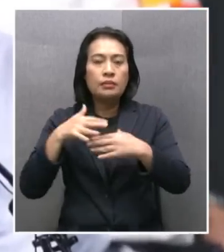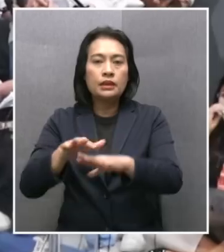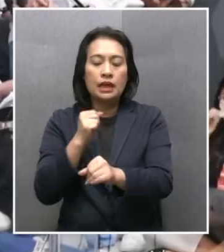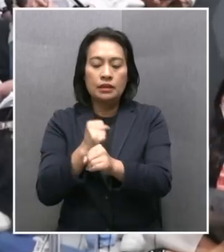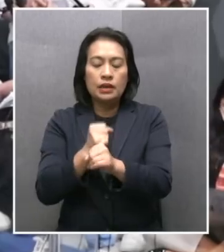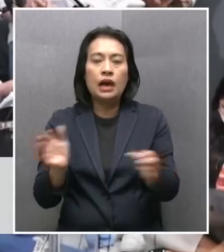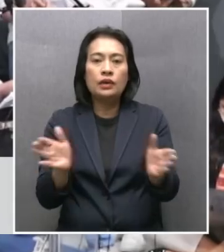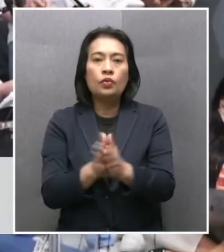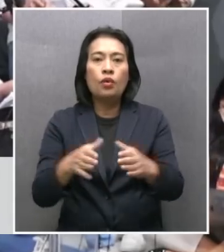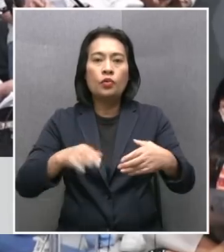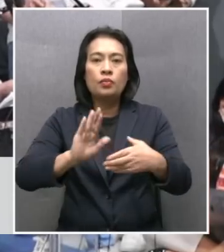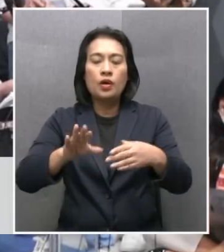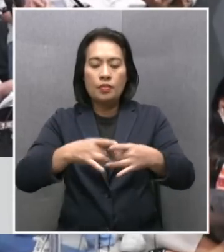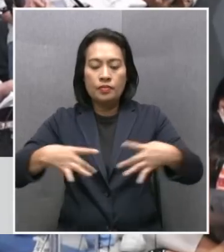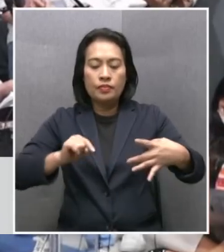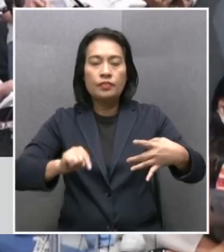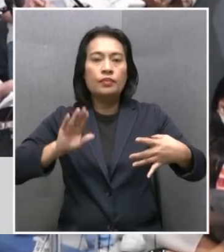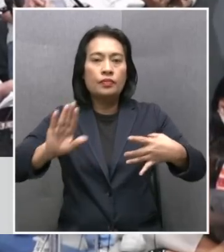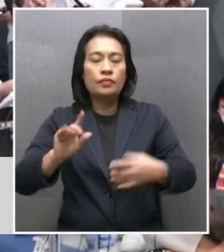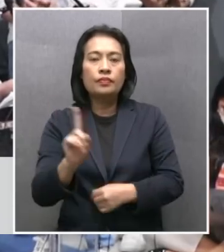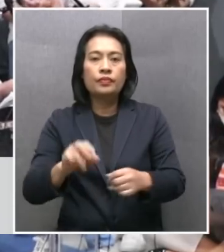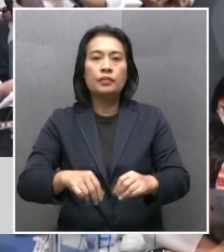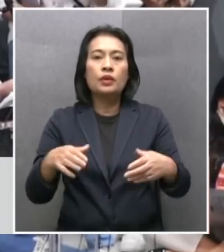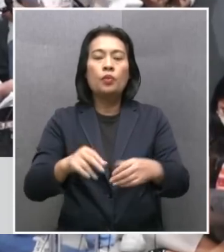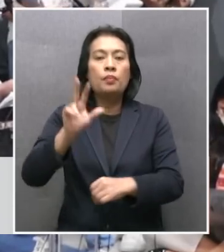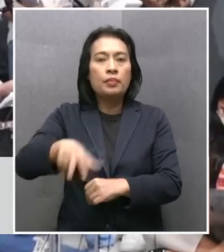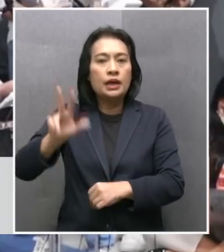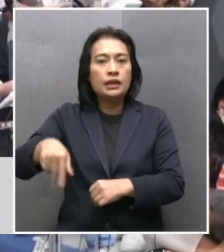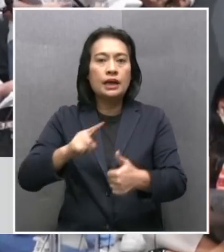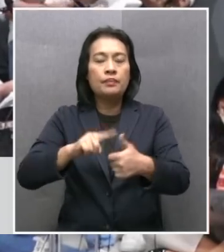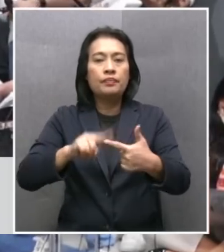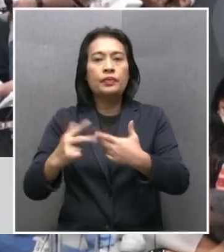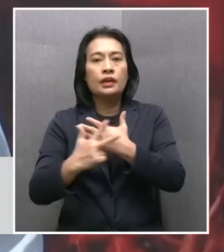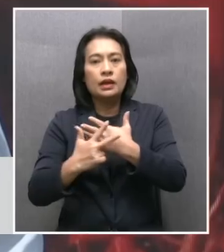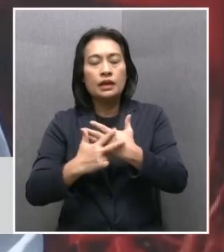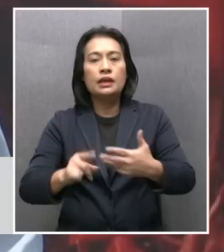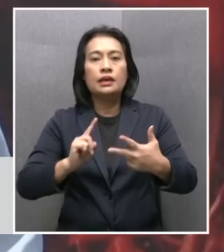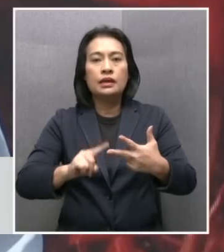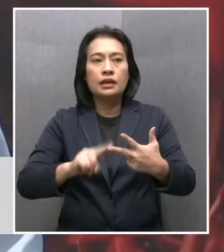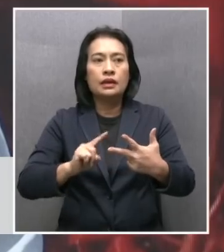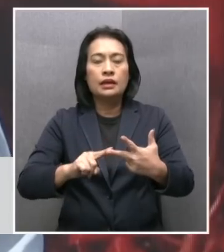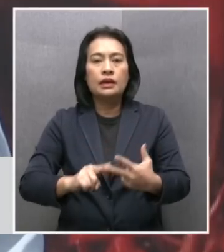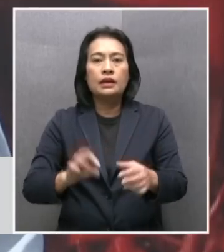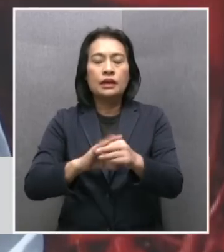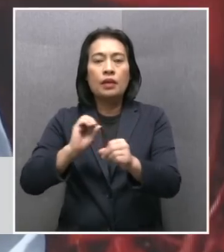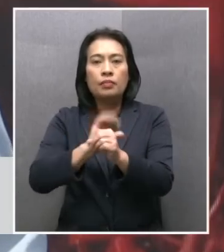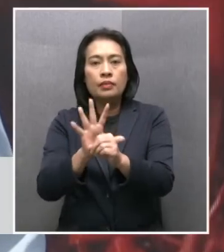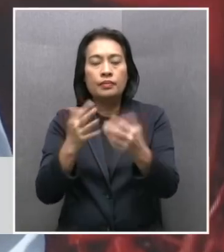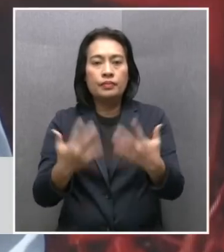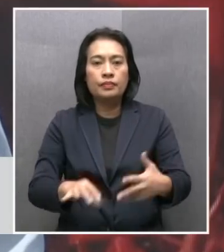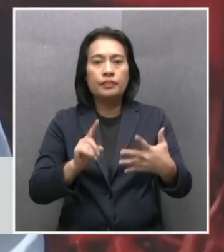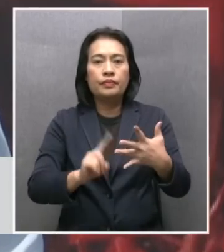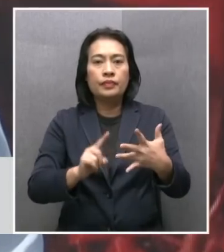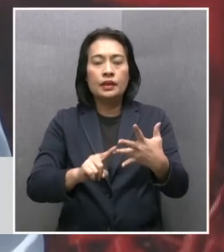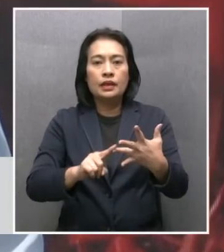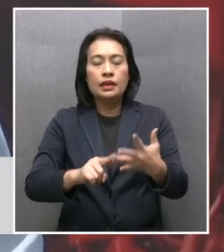ขั้วของฝ่ายค้านในปัจจุบันนี้เนี่ยประกอบไปด้วยพรรคเพื่อไทยพรรคเสรีรวมไทยพรรคประชาชาติพรรคไทยสร้างไทยและ